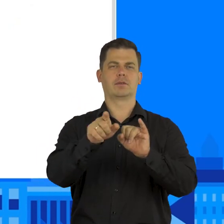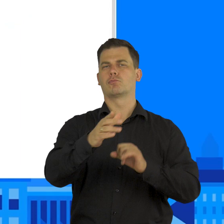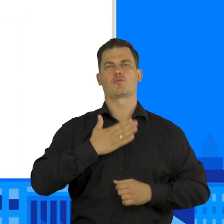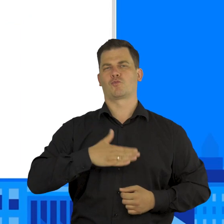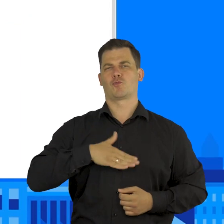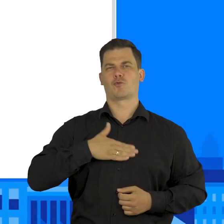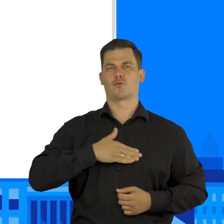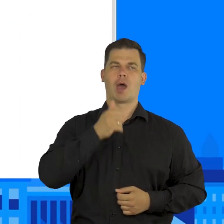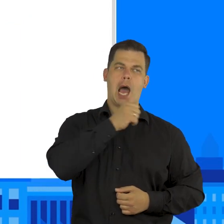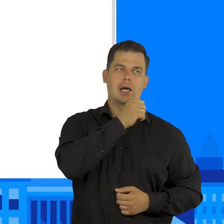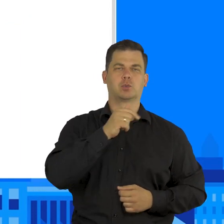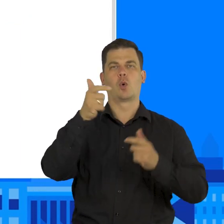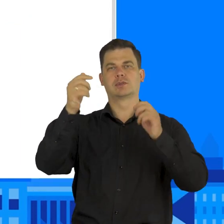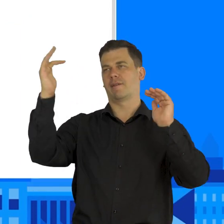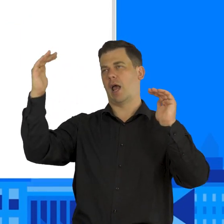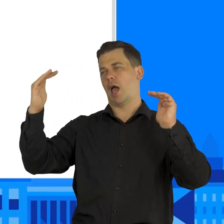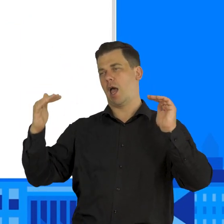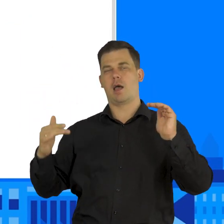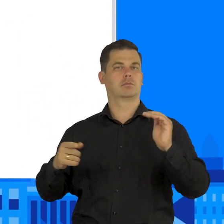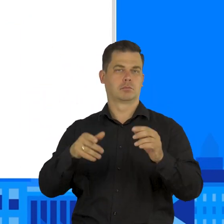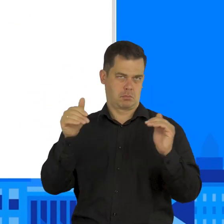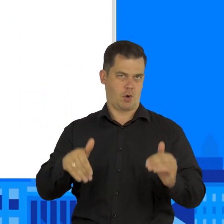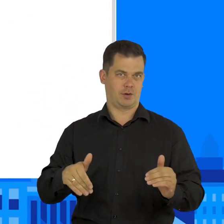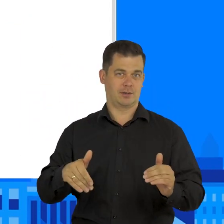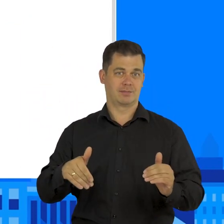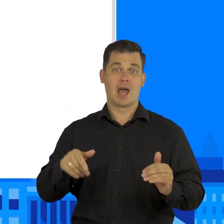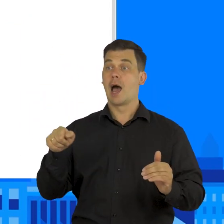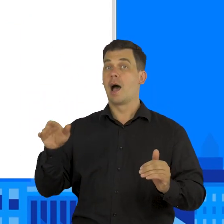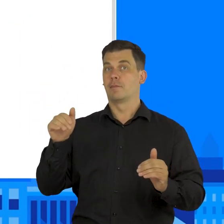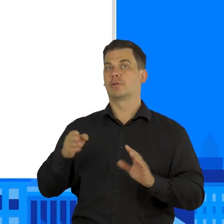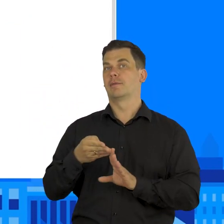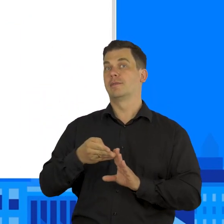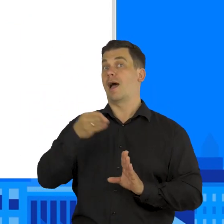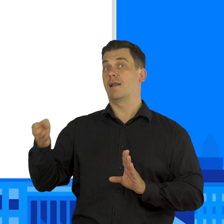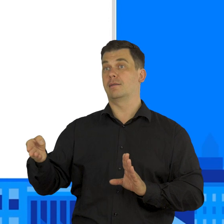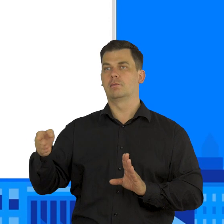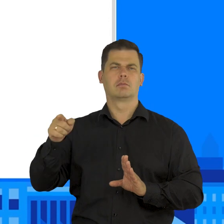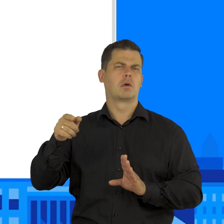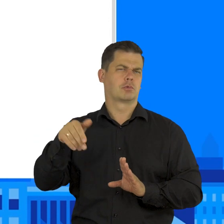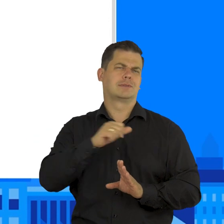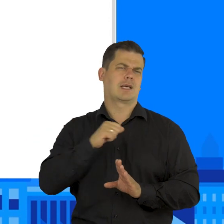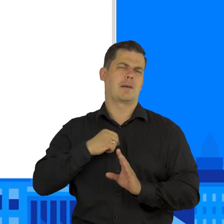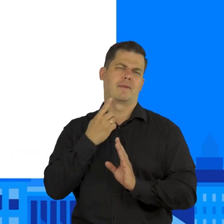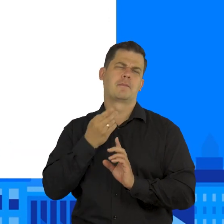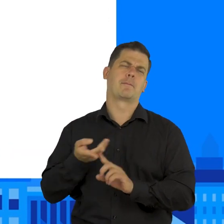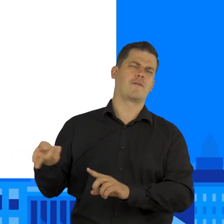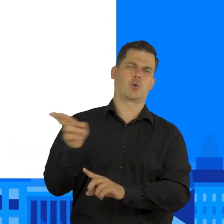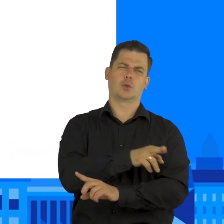sieć Wi-Fi według własnych potrzeb. Ja pomijam teraz tę czynność. Zawsze mogę później skonfigurować to w